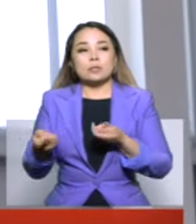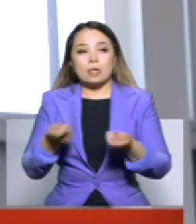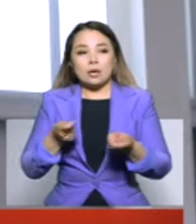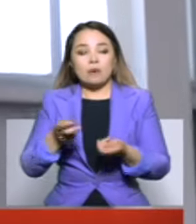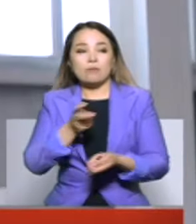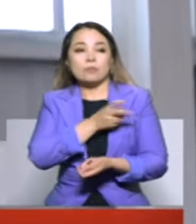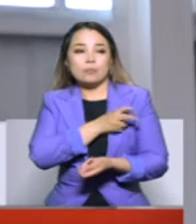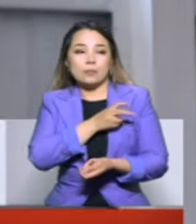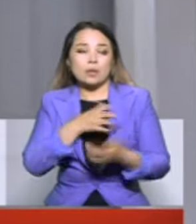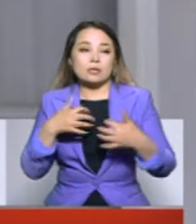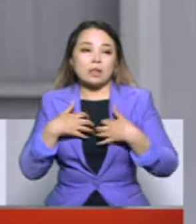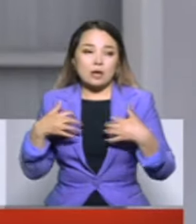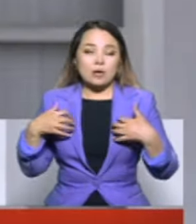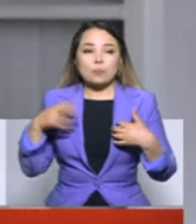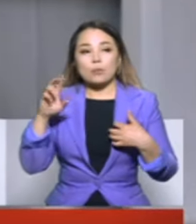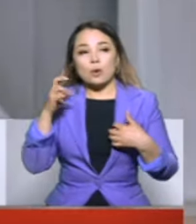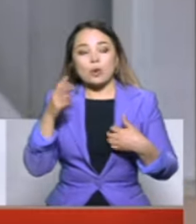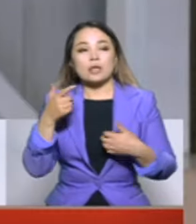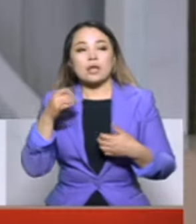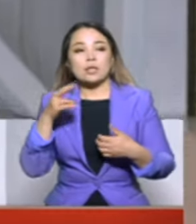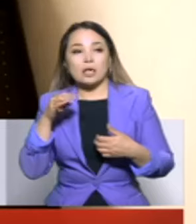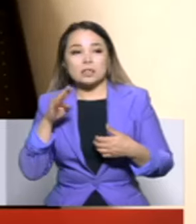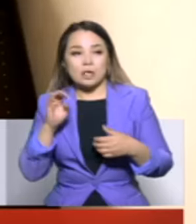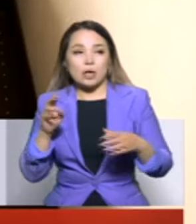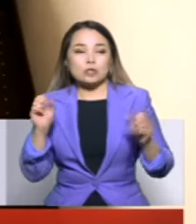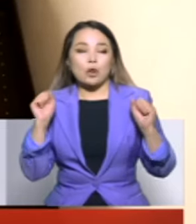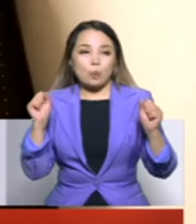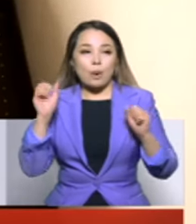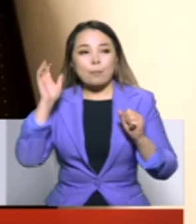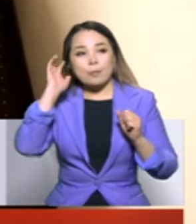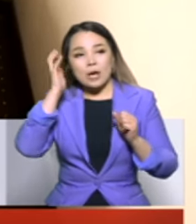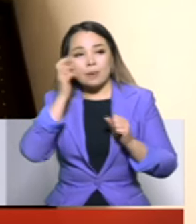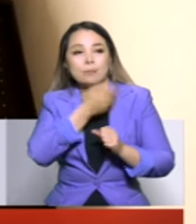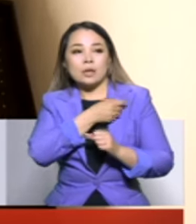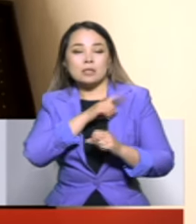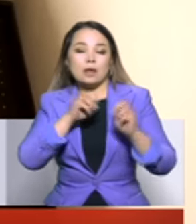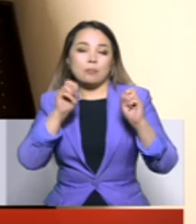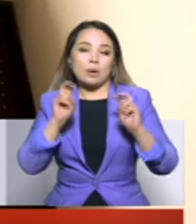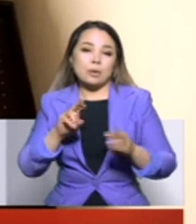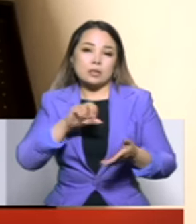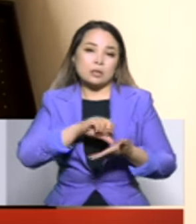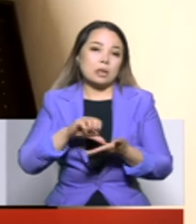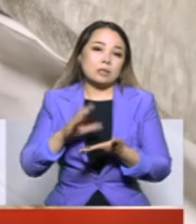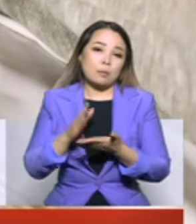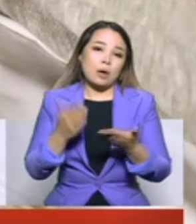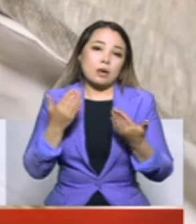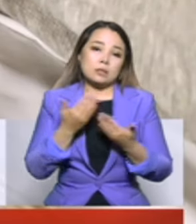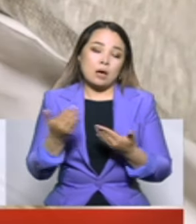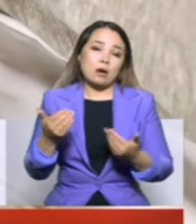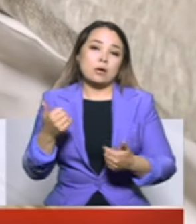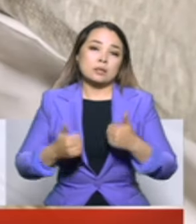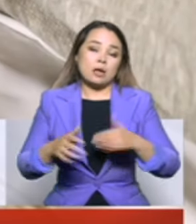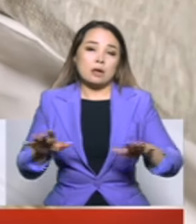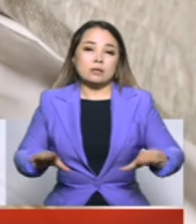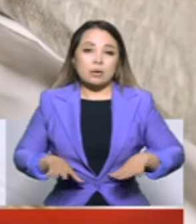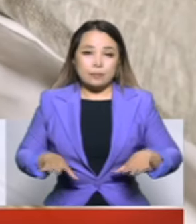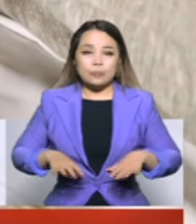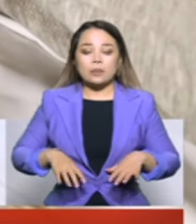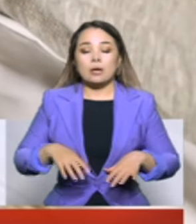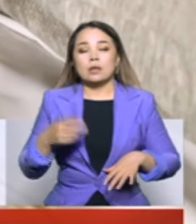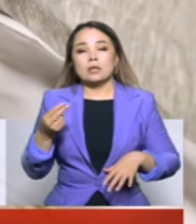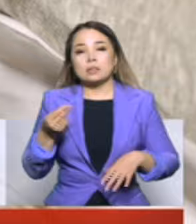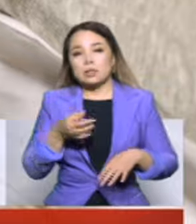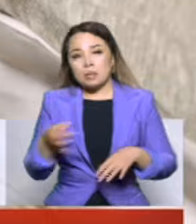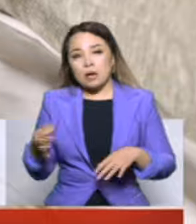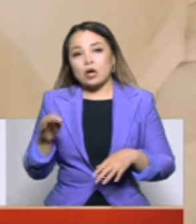ветеринарлар, биологтар, генетиктер, сондай-ақ спорттық психология және медицина мамандары кірді. Қазір олар көкпар, теңгелу,